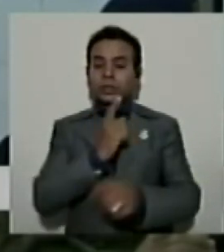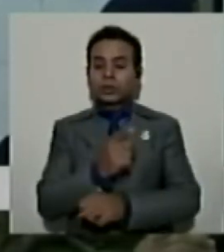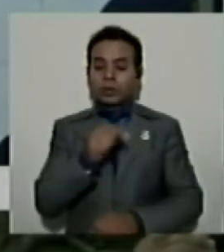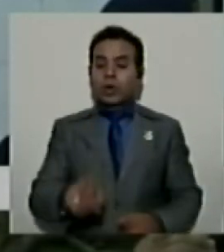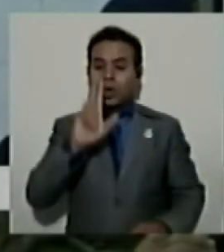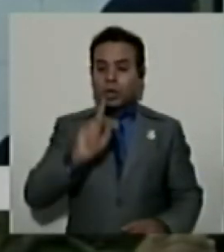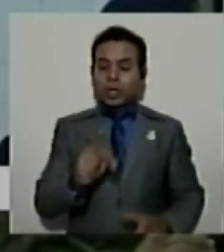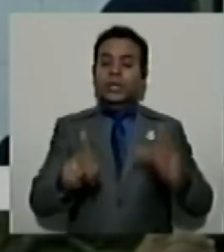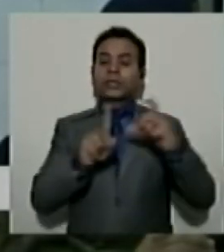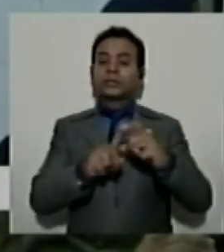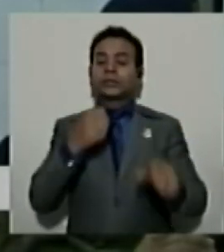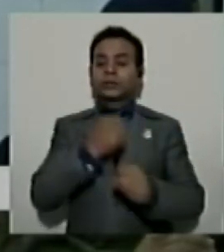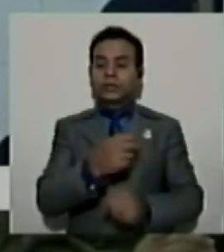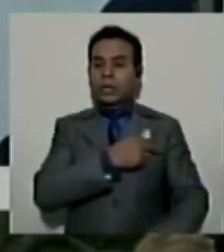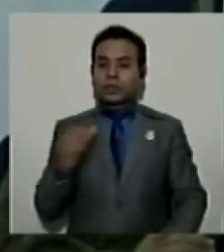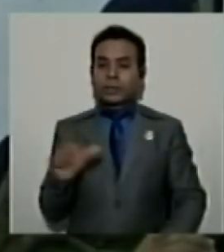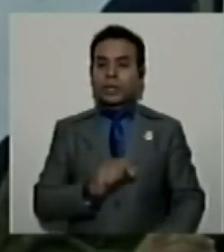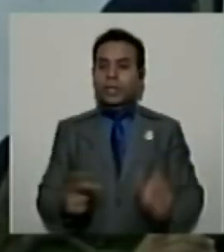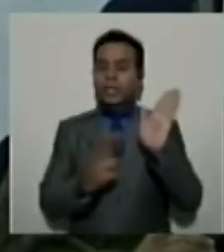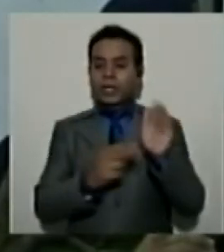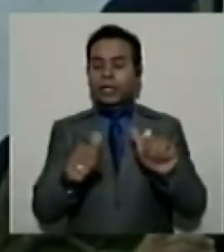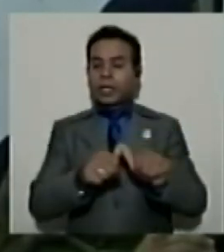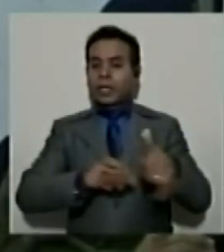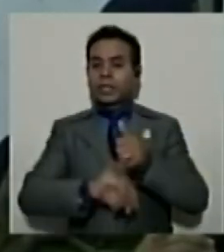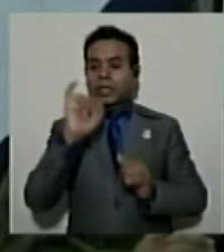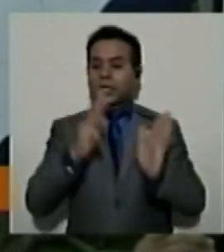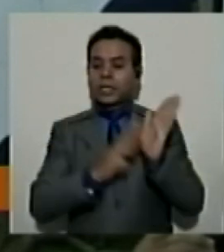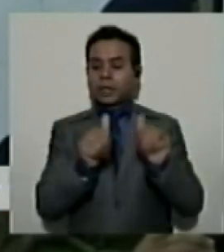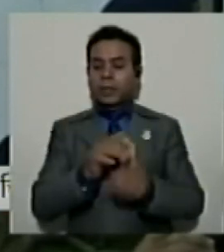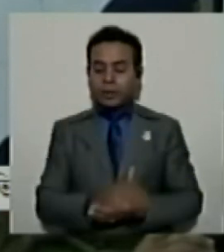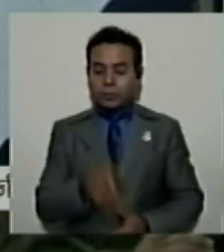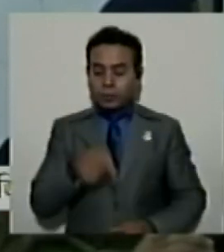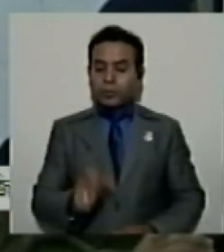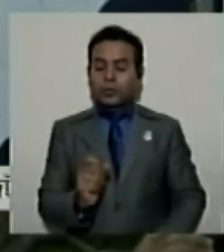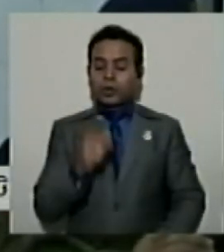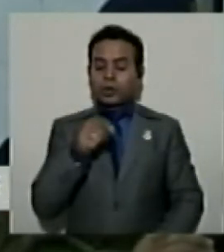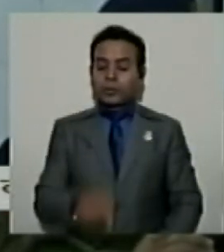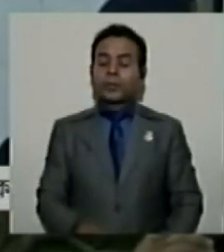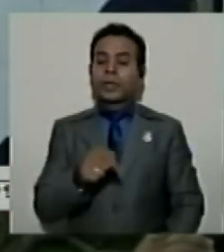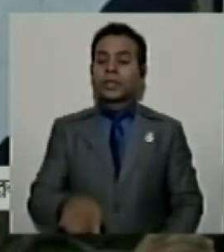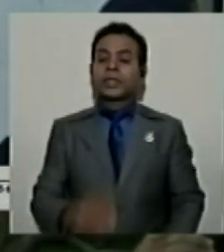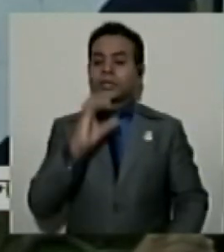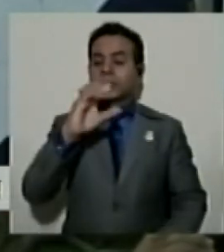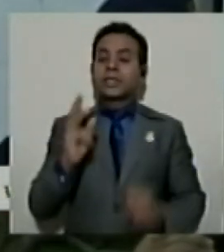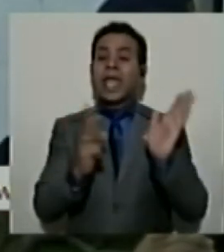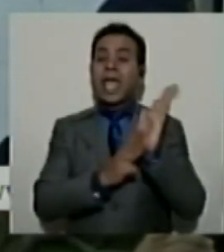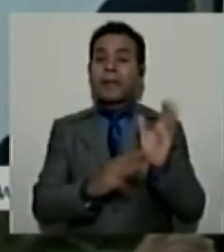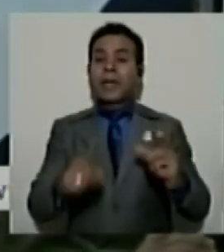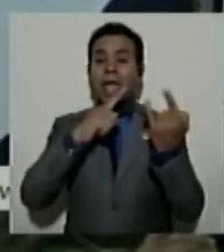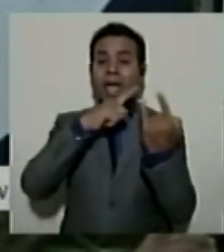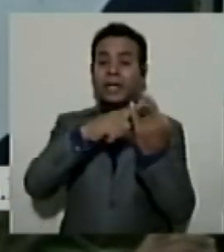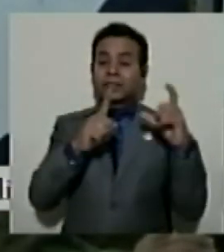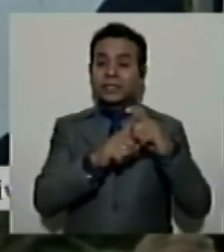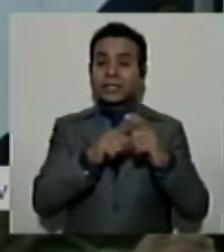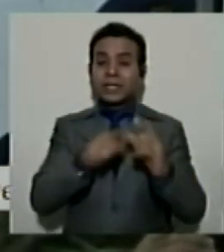মাইক্রোফোন আমাদের পরিচালক টিএমএসডি ব্রিগেডিয়ার জেনারেল ডাক্তার মোহাম্মদ শহীদুল্লাহর কাছে হস্তান্তর করব। উনি আমাদের লজিস্টিক বিষয়ে